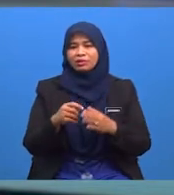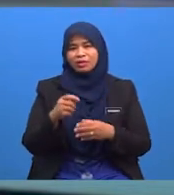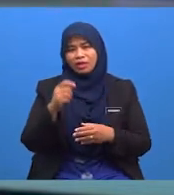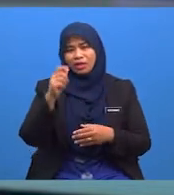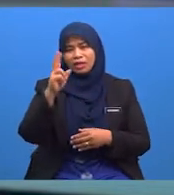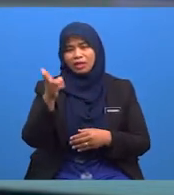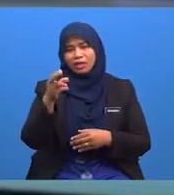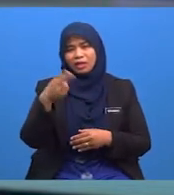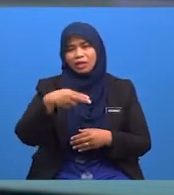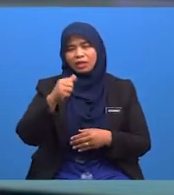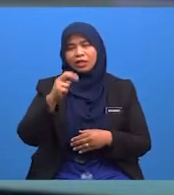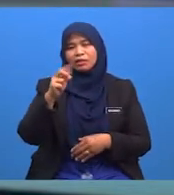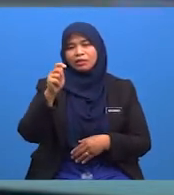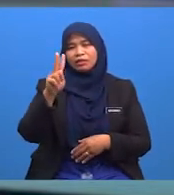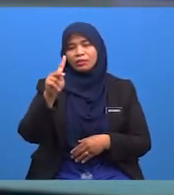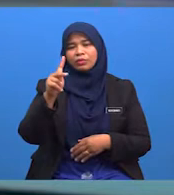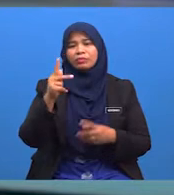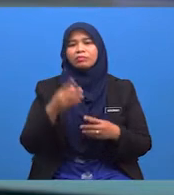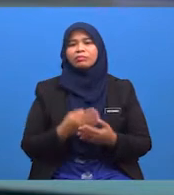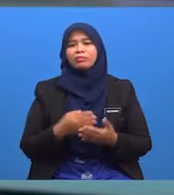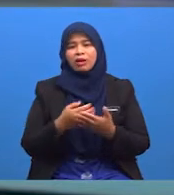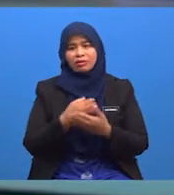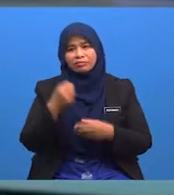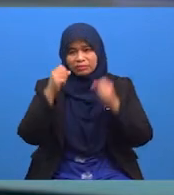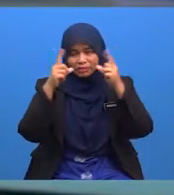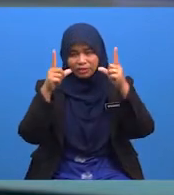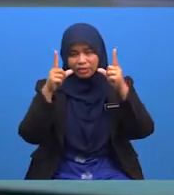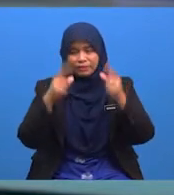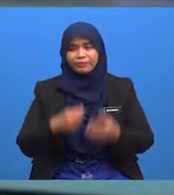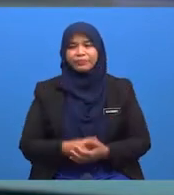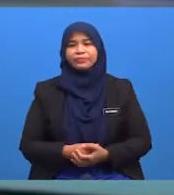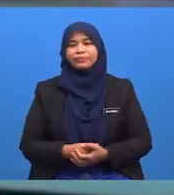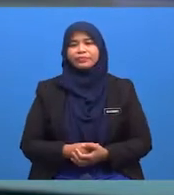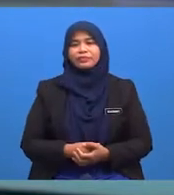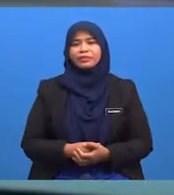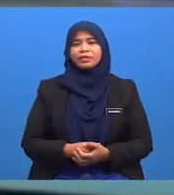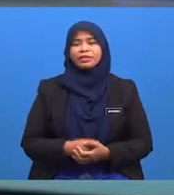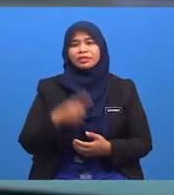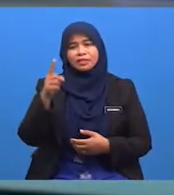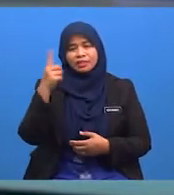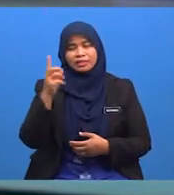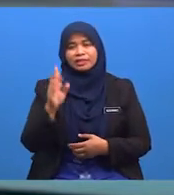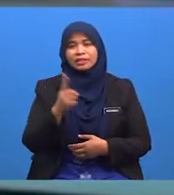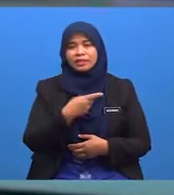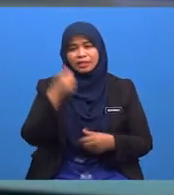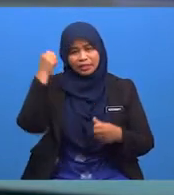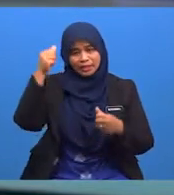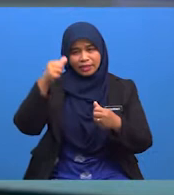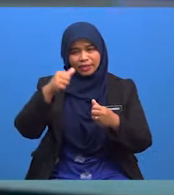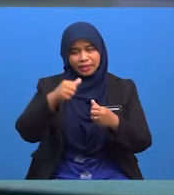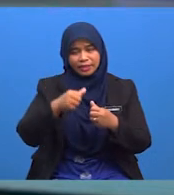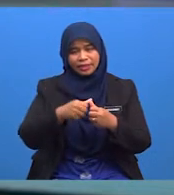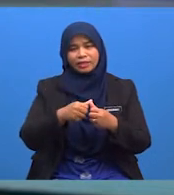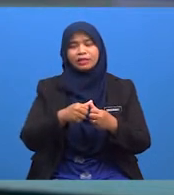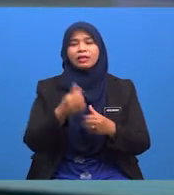terngadah, yang membawa kepada keadaan nasi yang sudah menjadi bubur. Sentiasalah kita ingat